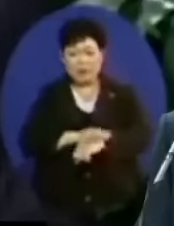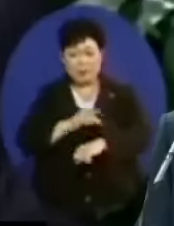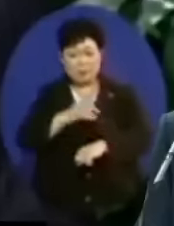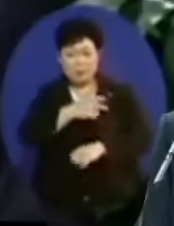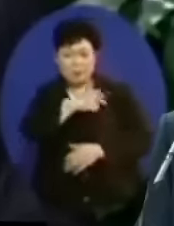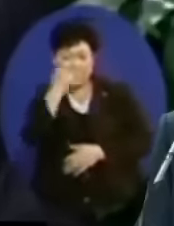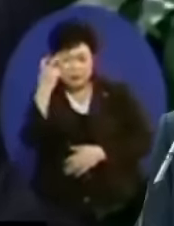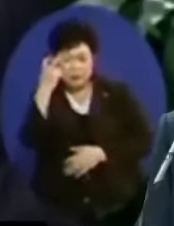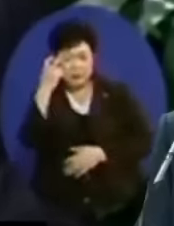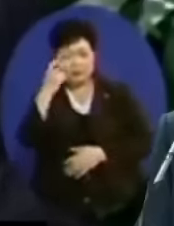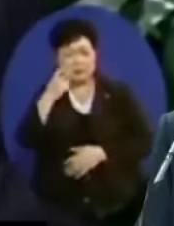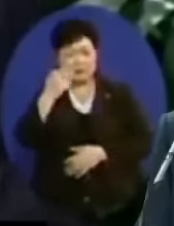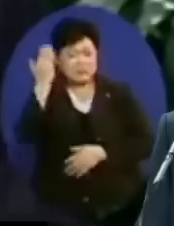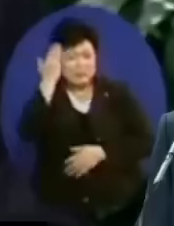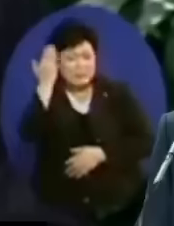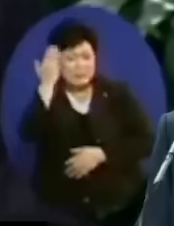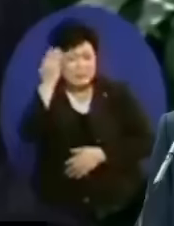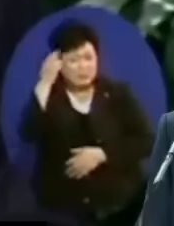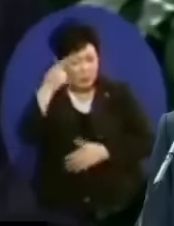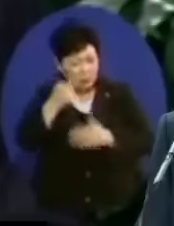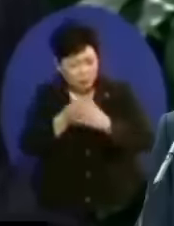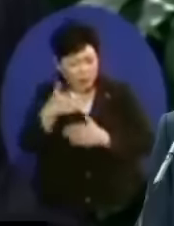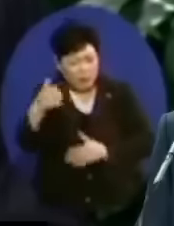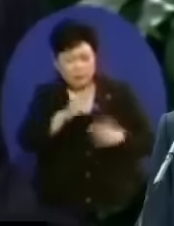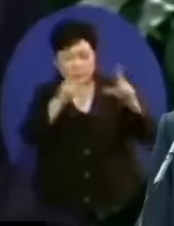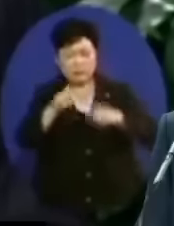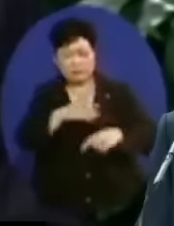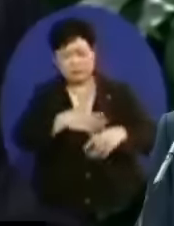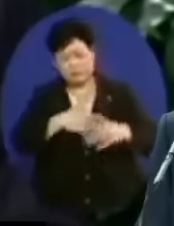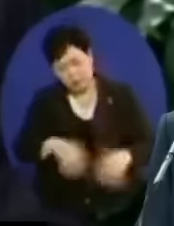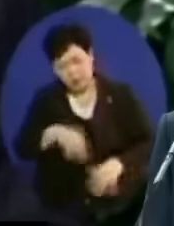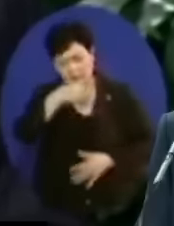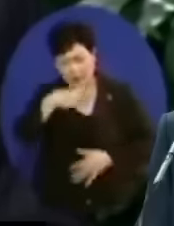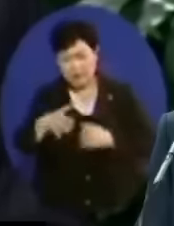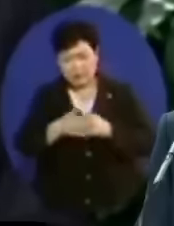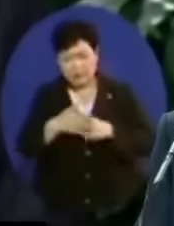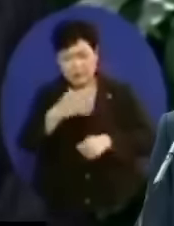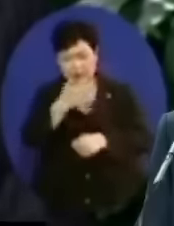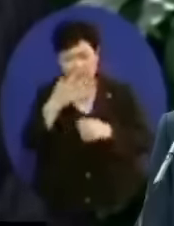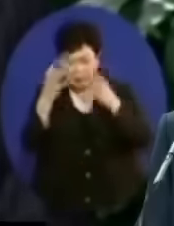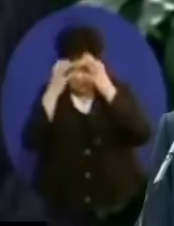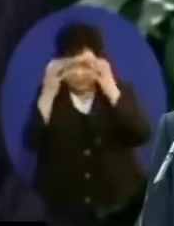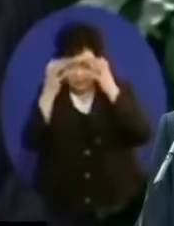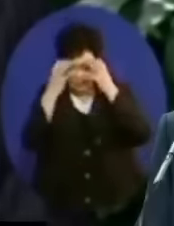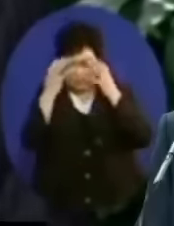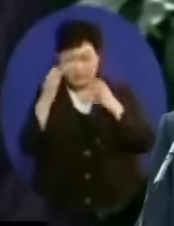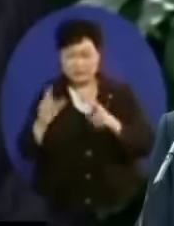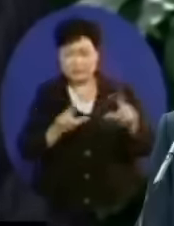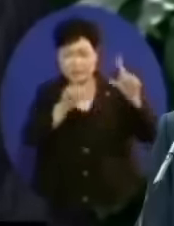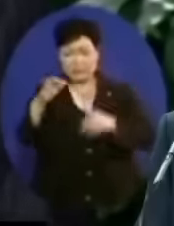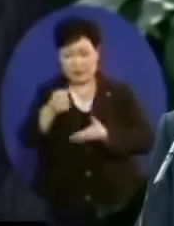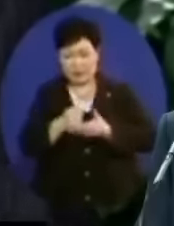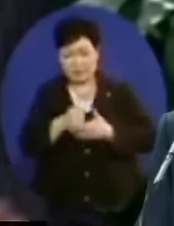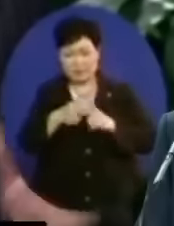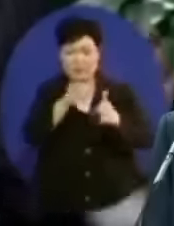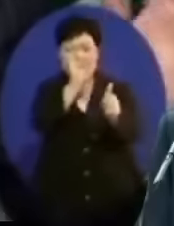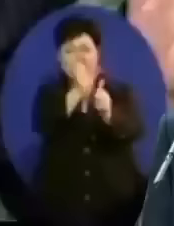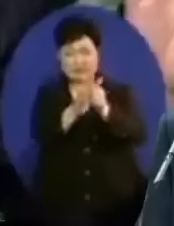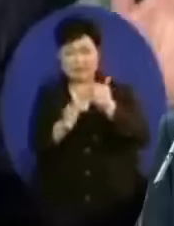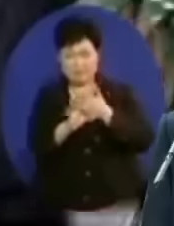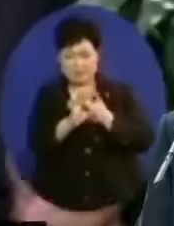지식으로 살려면 인생이 고달프기 짝이 없다. 고달픈 인생을 내게 가져오면 내가 책임져 주겠다고 하는데 그러지 않고